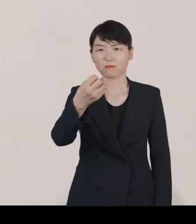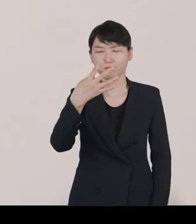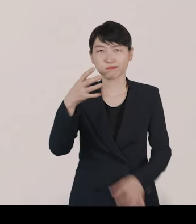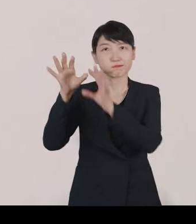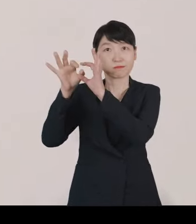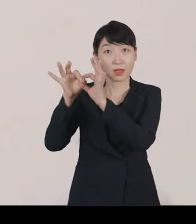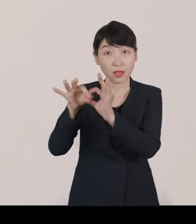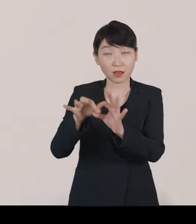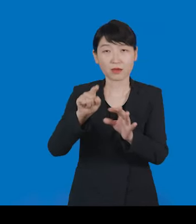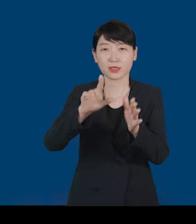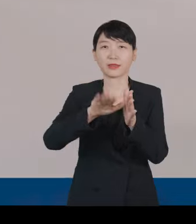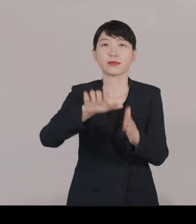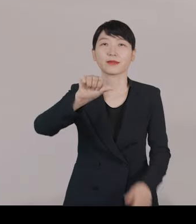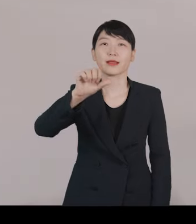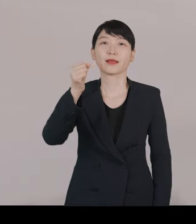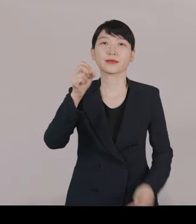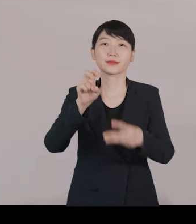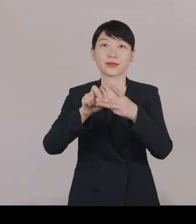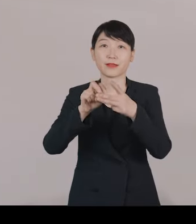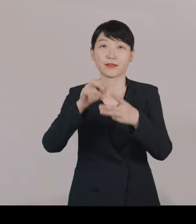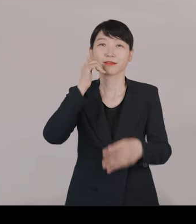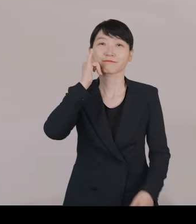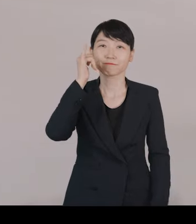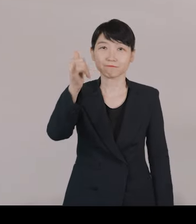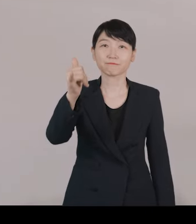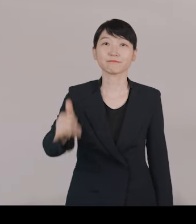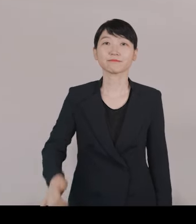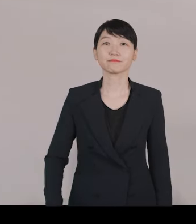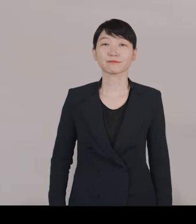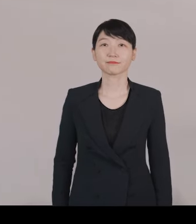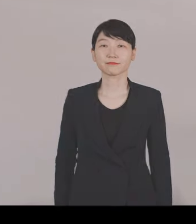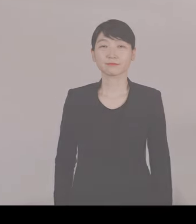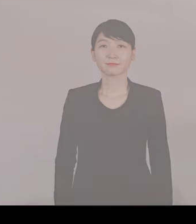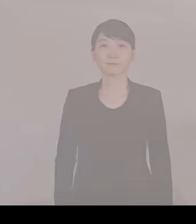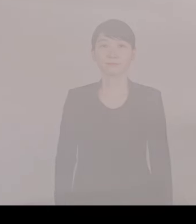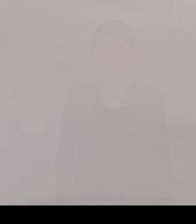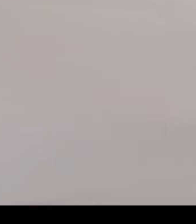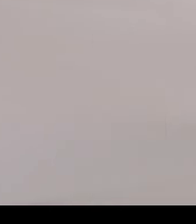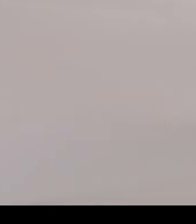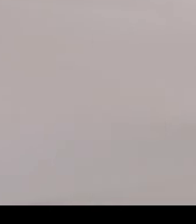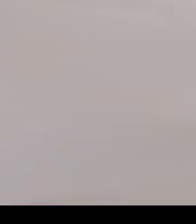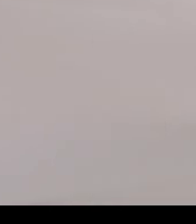켜져 있다면 AS 센터로 연락 주시기 바랍니다.